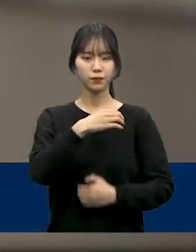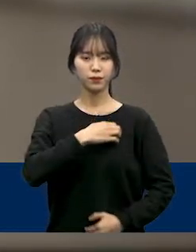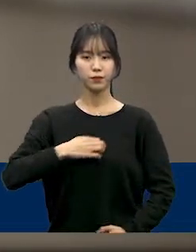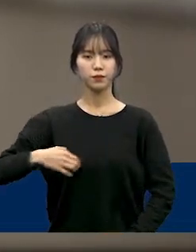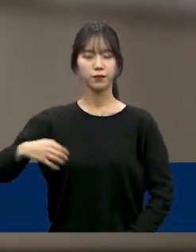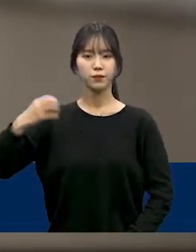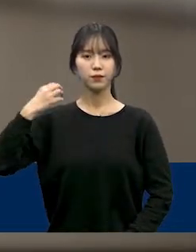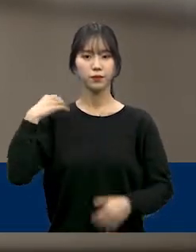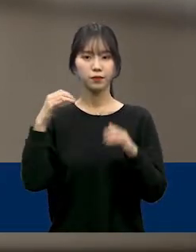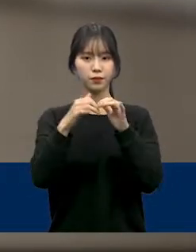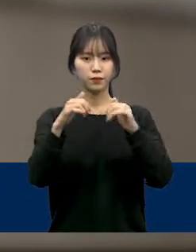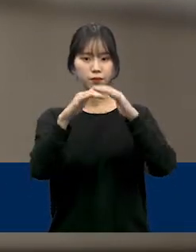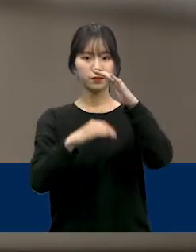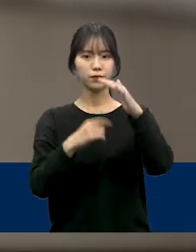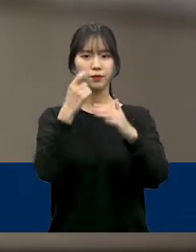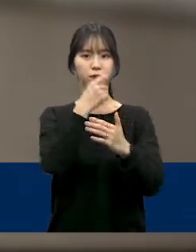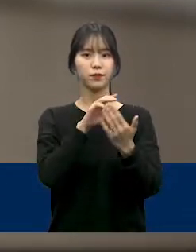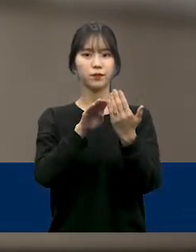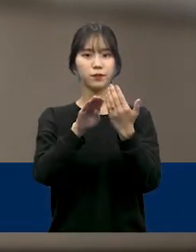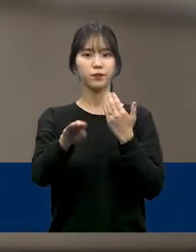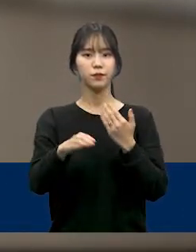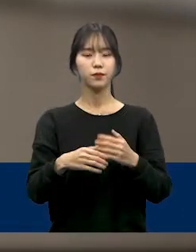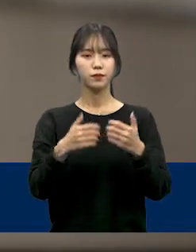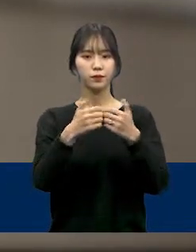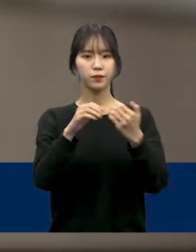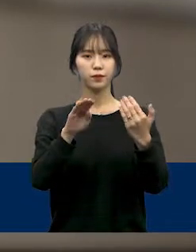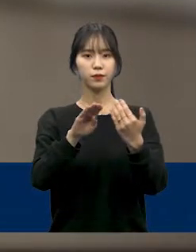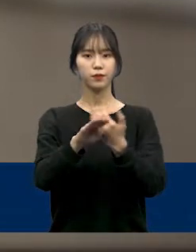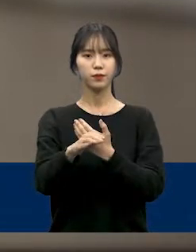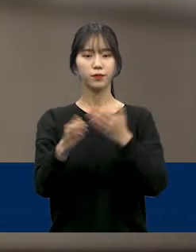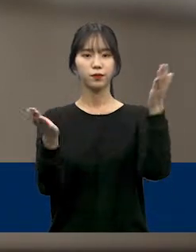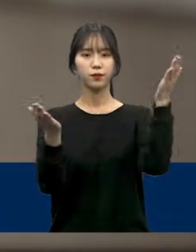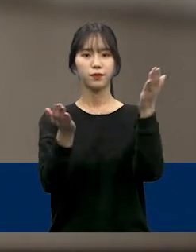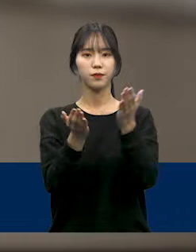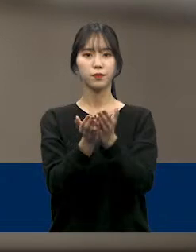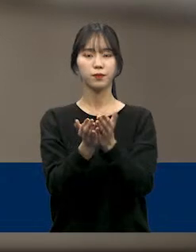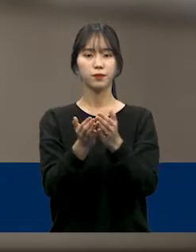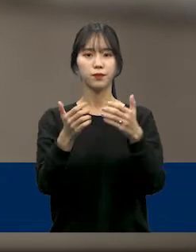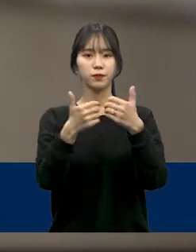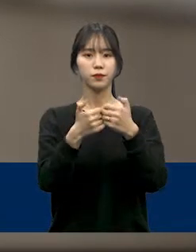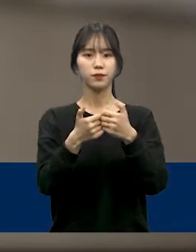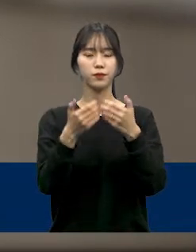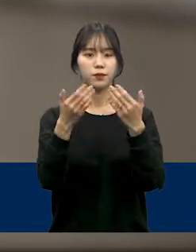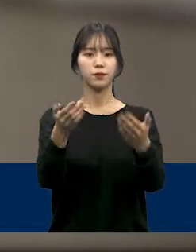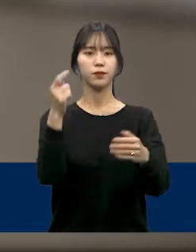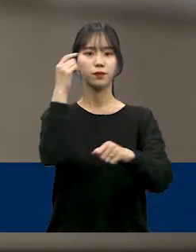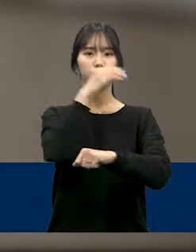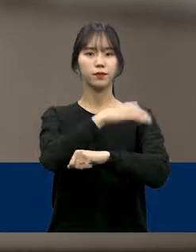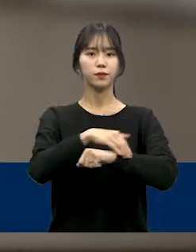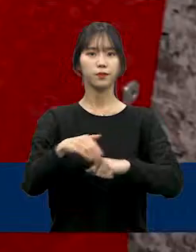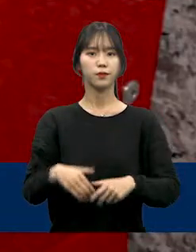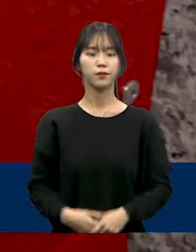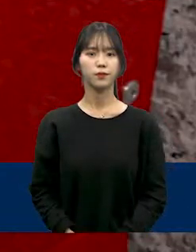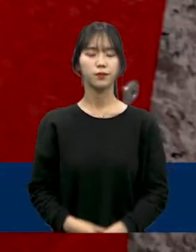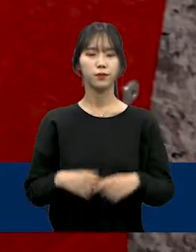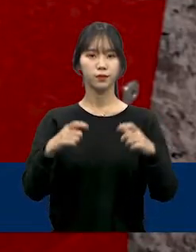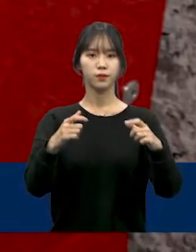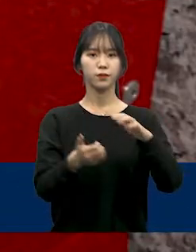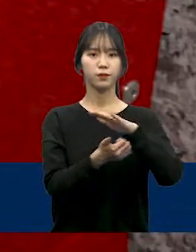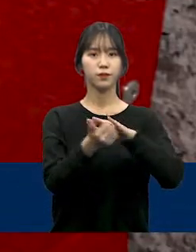동주민센터 복지 플래너가 내용을 확인해 상담후 맞춤형 복지 서비스를 지원하게 됩니다